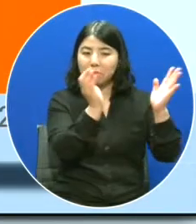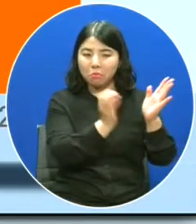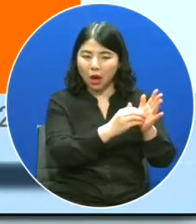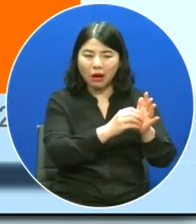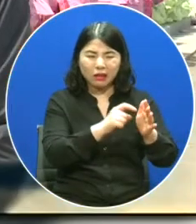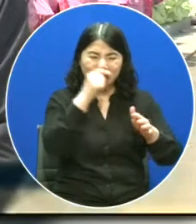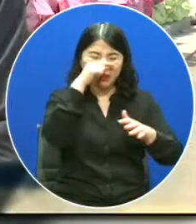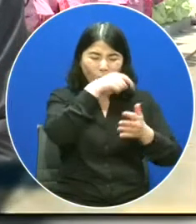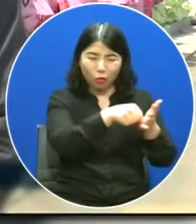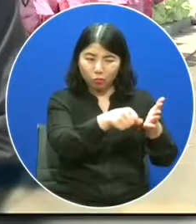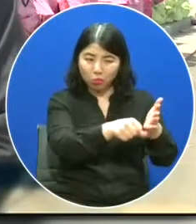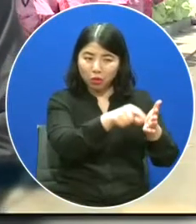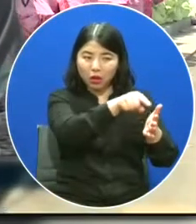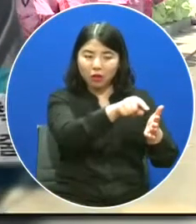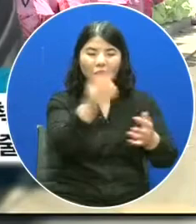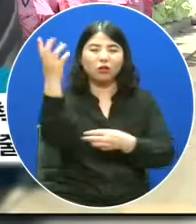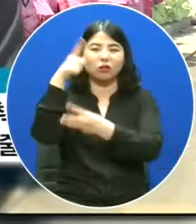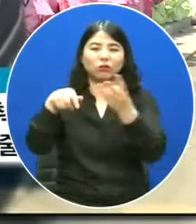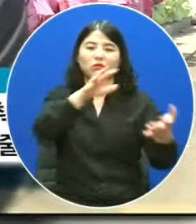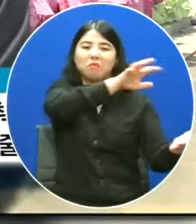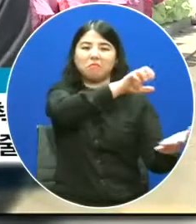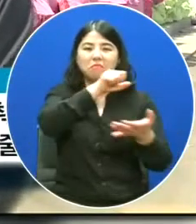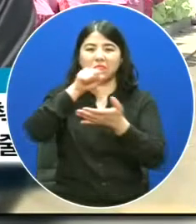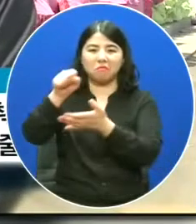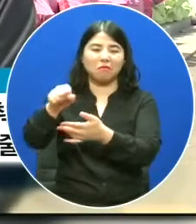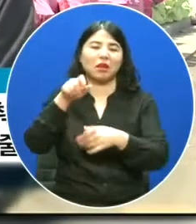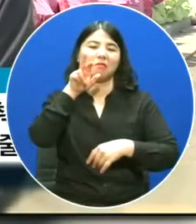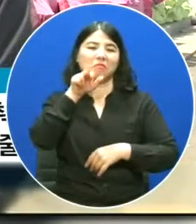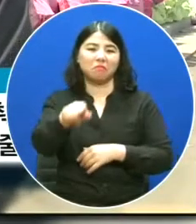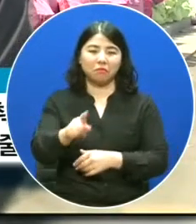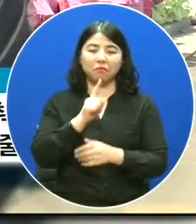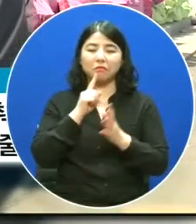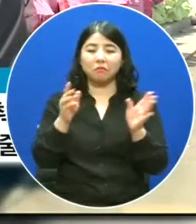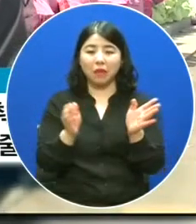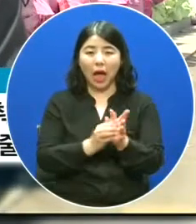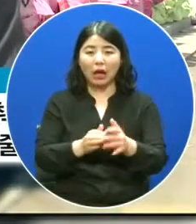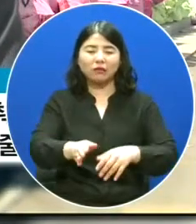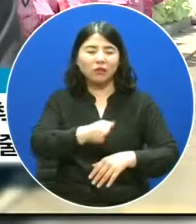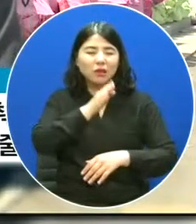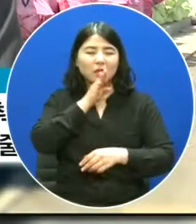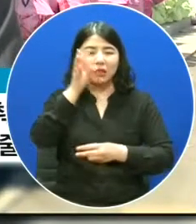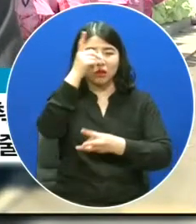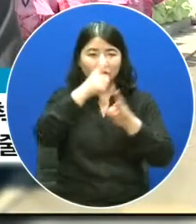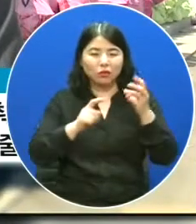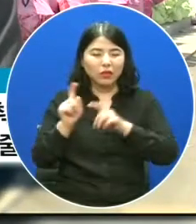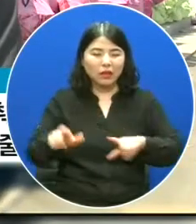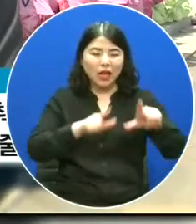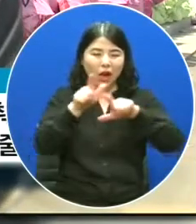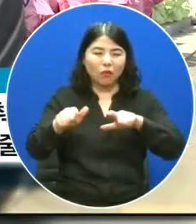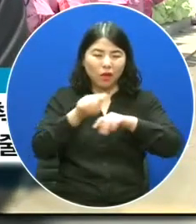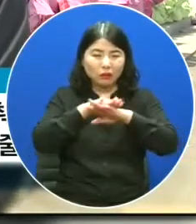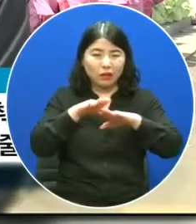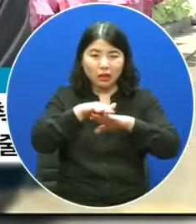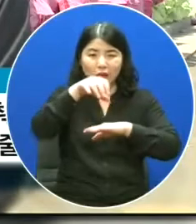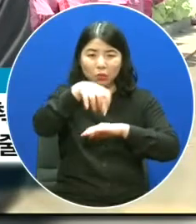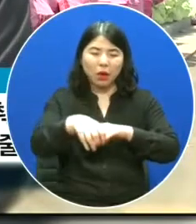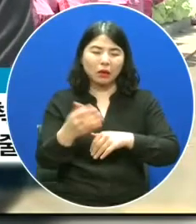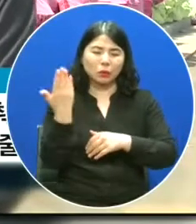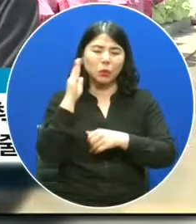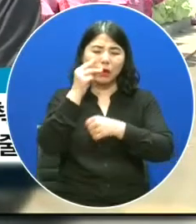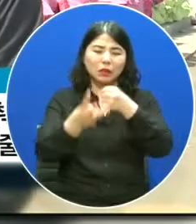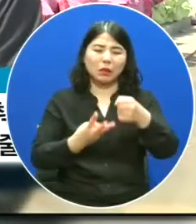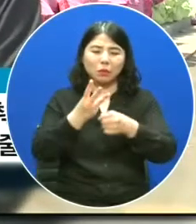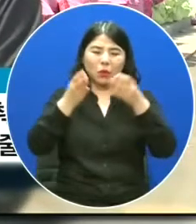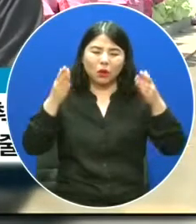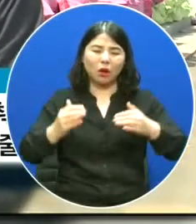폐기물은 청주 마대자루에 담아 버리고 있다고 지적합니다. 실제로 청주시 생활 폐기물 처리량은 최근 3년